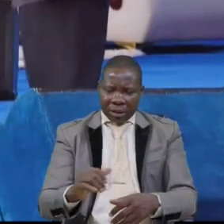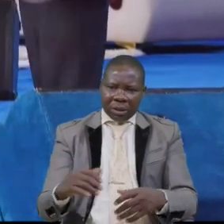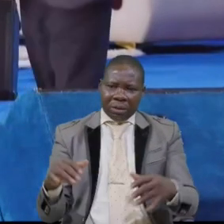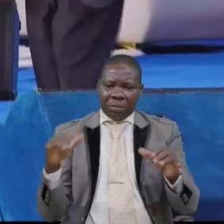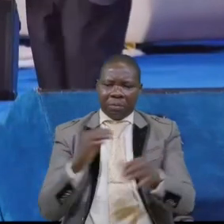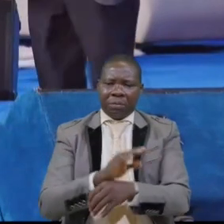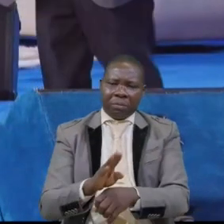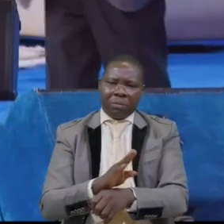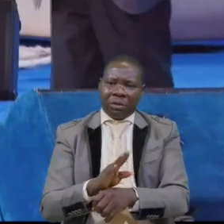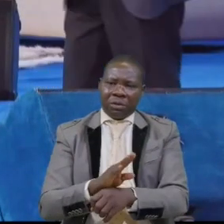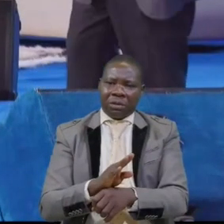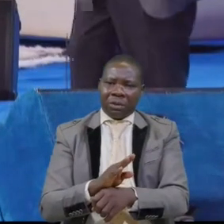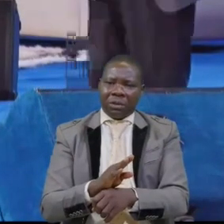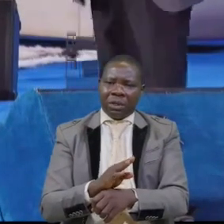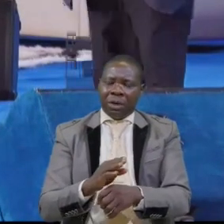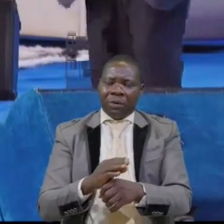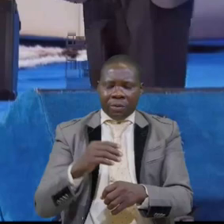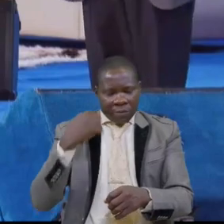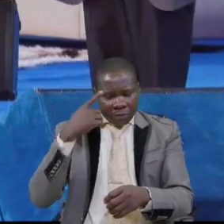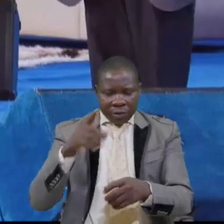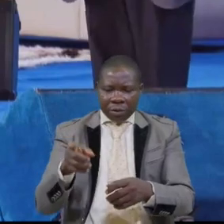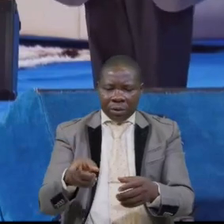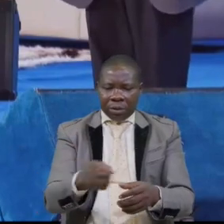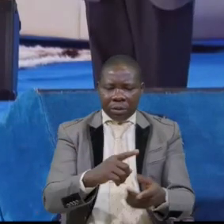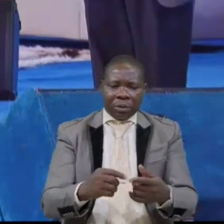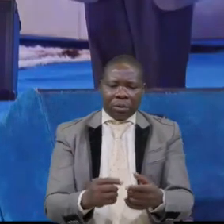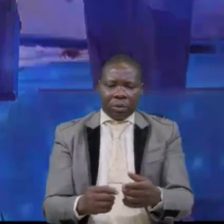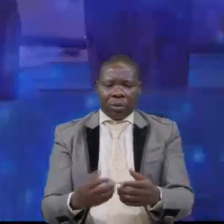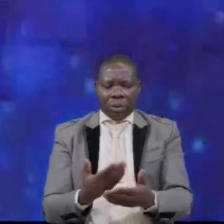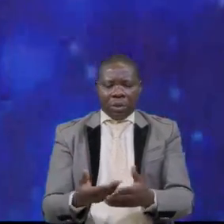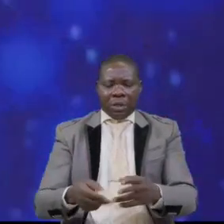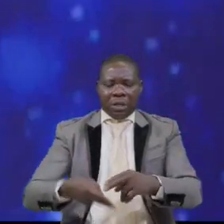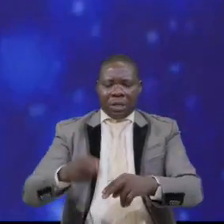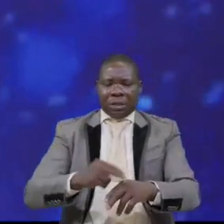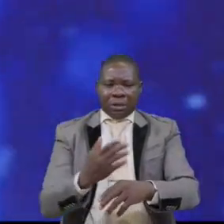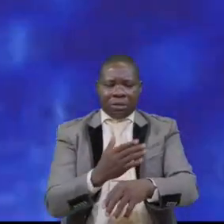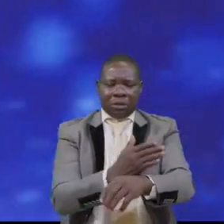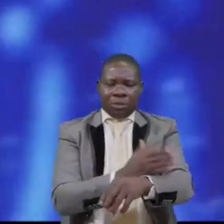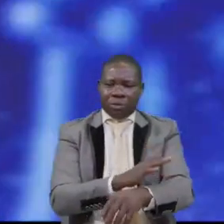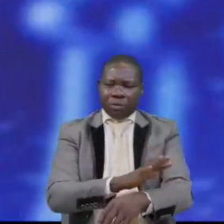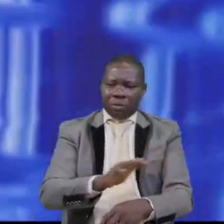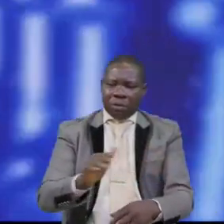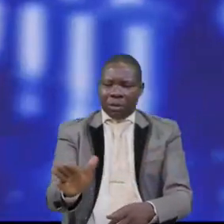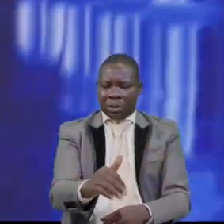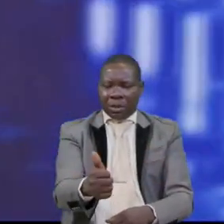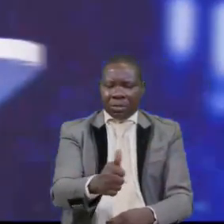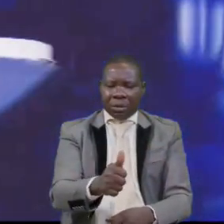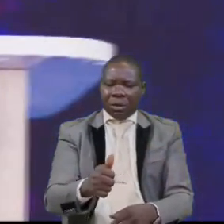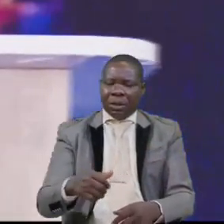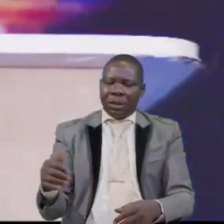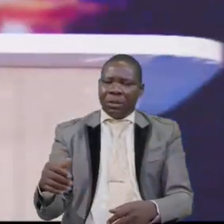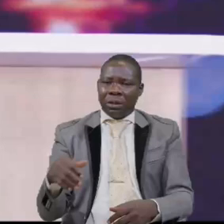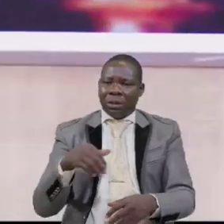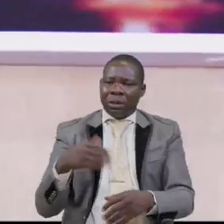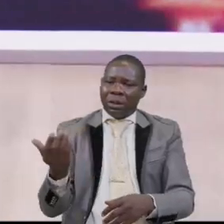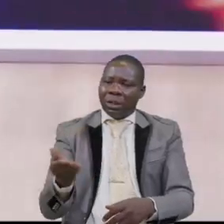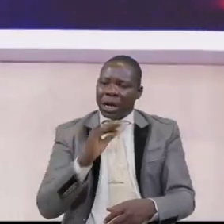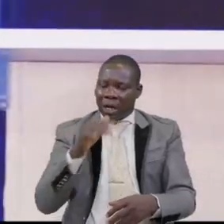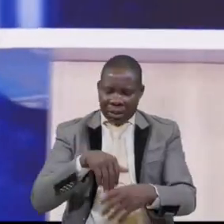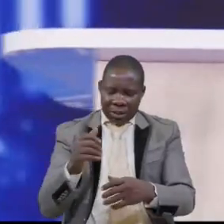pour s'améliorer, ils sont dans l'affaire de rabaisser tout le monde et ils sont occupés